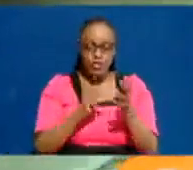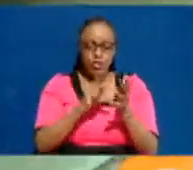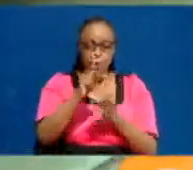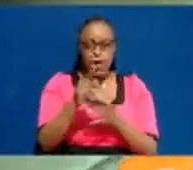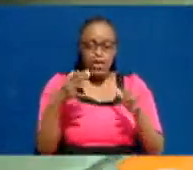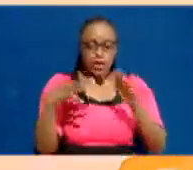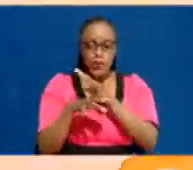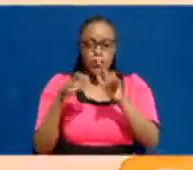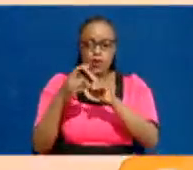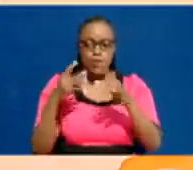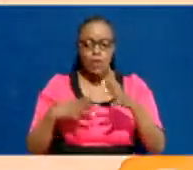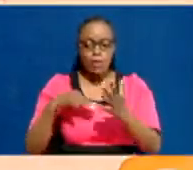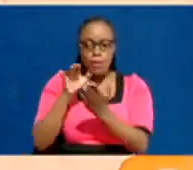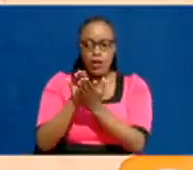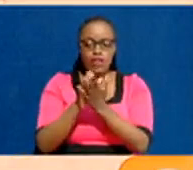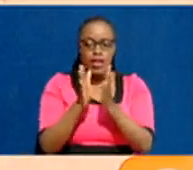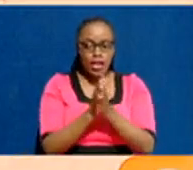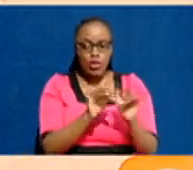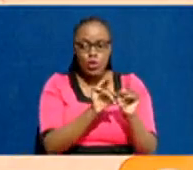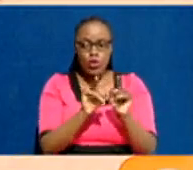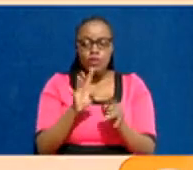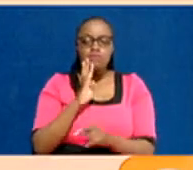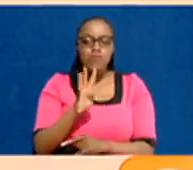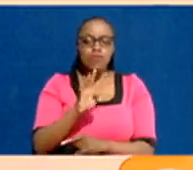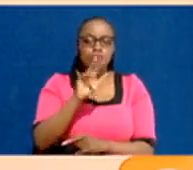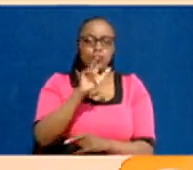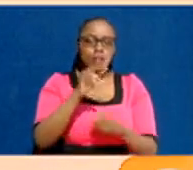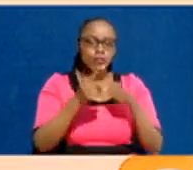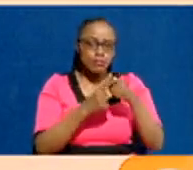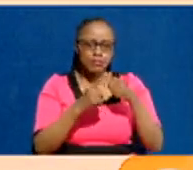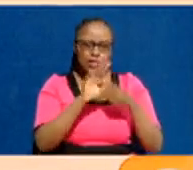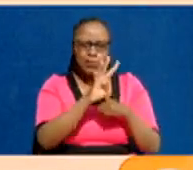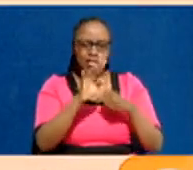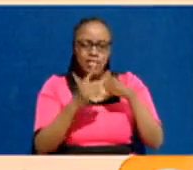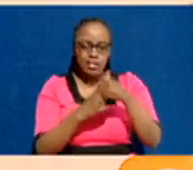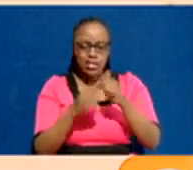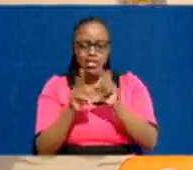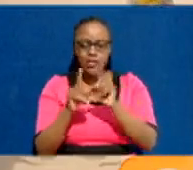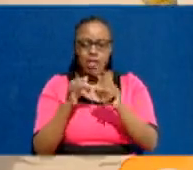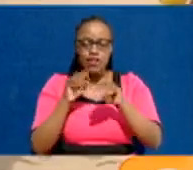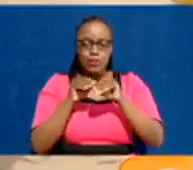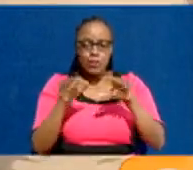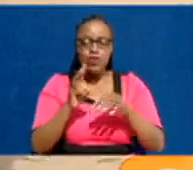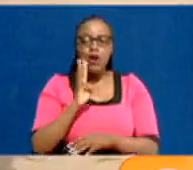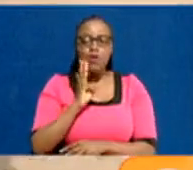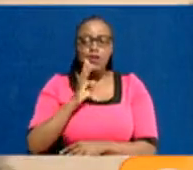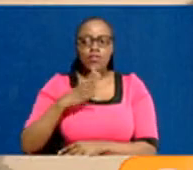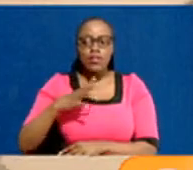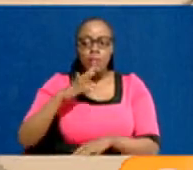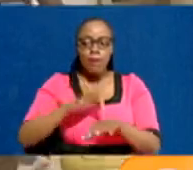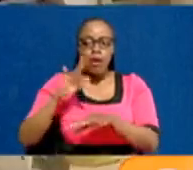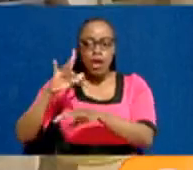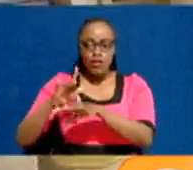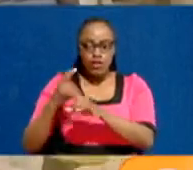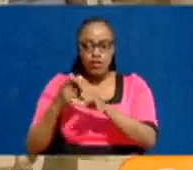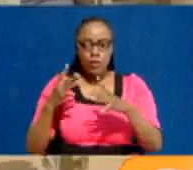mifugo kutoka kwa wafugaji na shilingi milioni 446 kufanikisha miradi ya kusambaza maji kwa walioathirika.